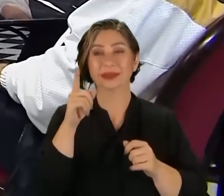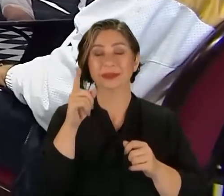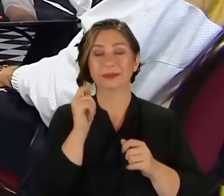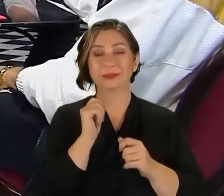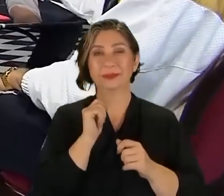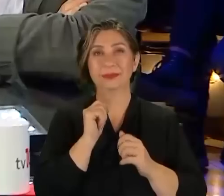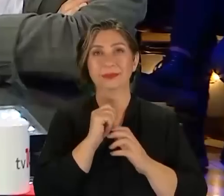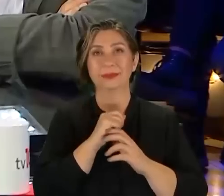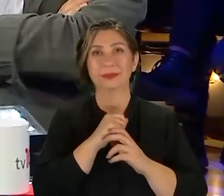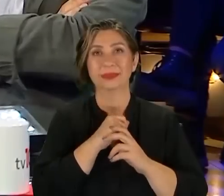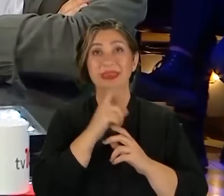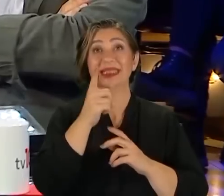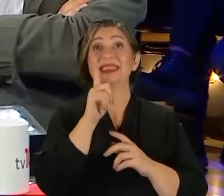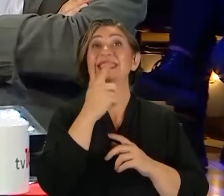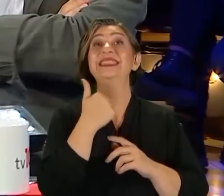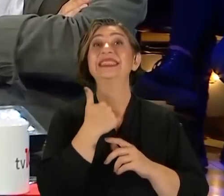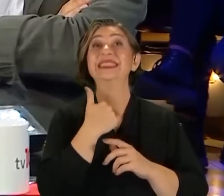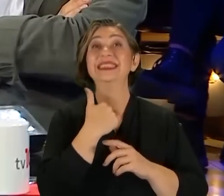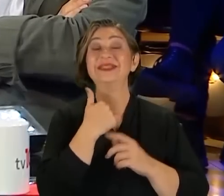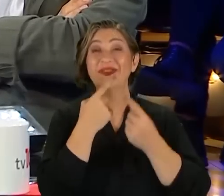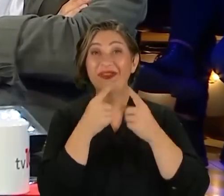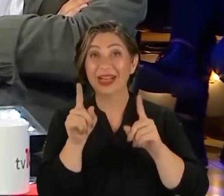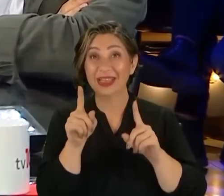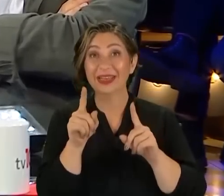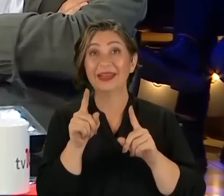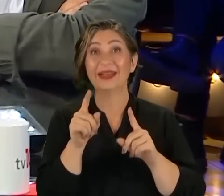senin sesinin karakteri,